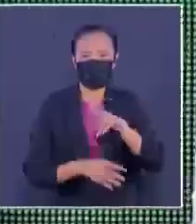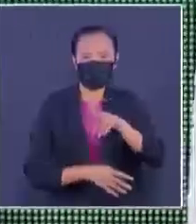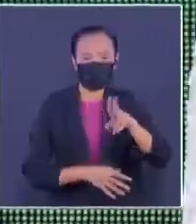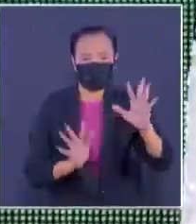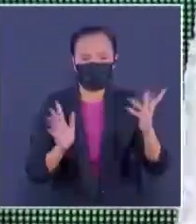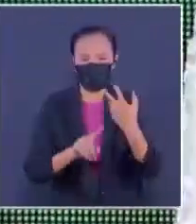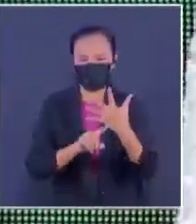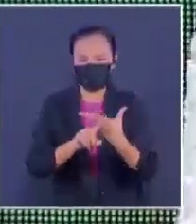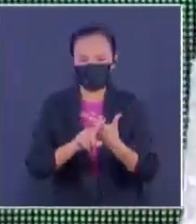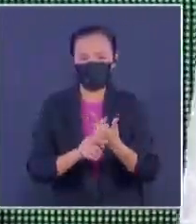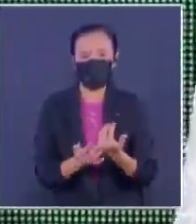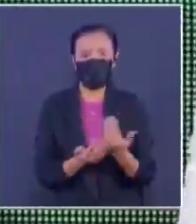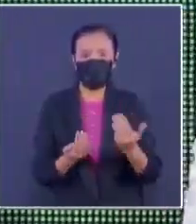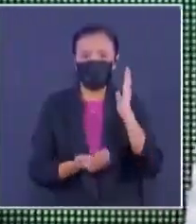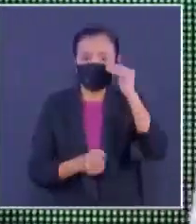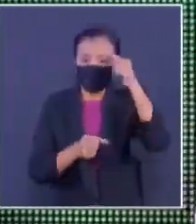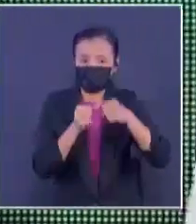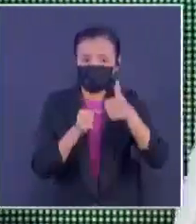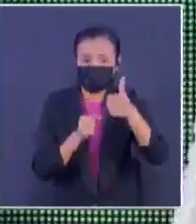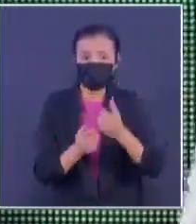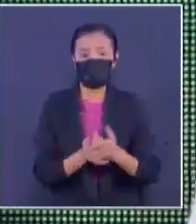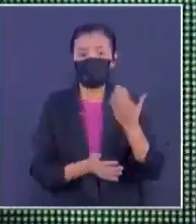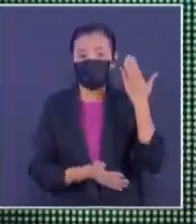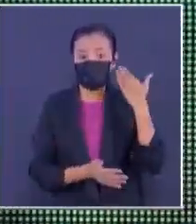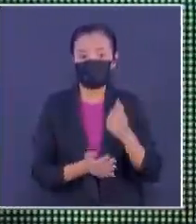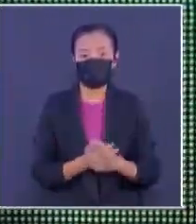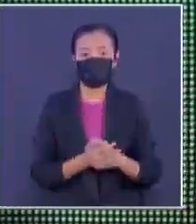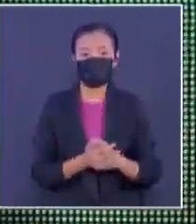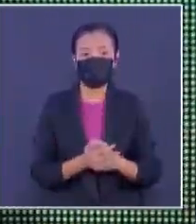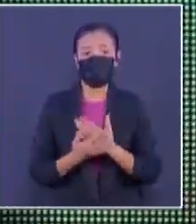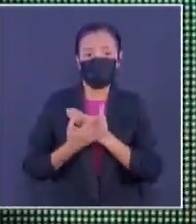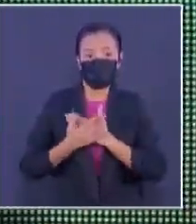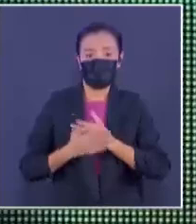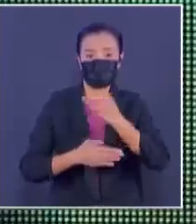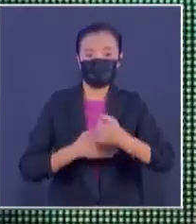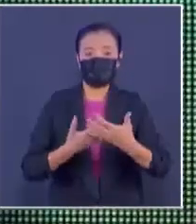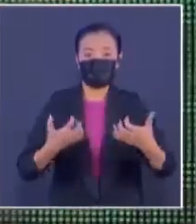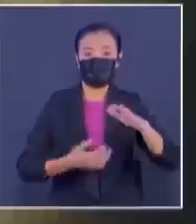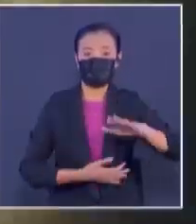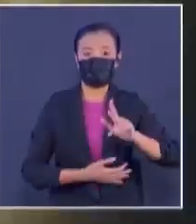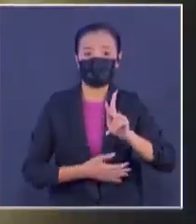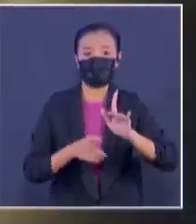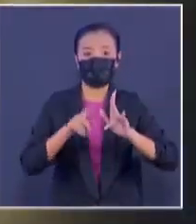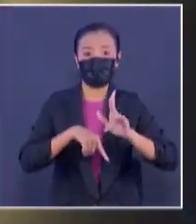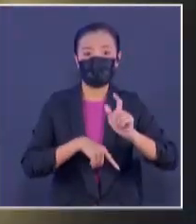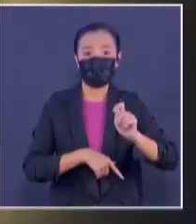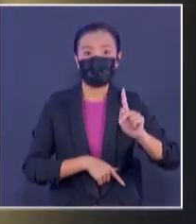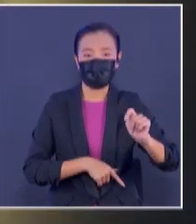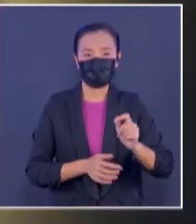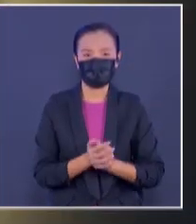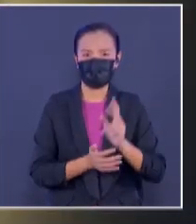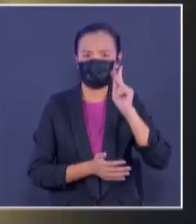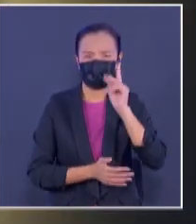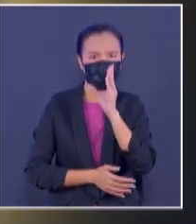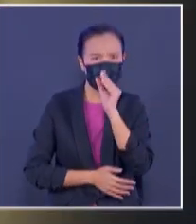ยอะจนไม่รู้ว่าลูกชายจะจำได้ไหมเพราะว่าก่อนหน้านี้นะคะเพิ่งจะจบความสัมพันธ์รักกับหนุ่มรุ่นน้องก๊อตไปค่ะล่าสุดนะคะก็มีข่าวม